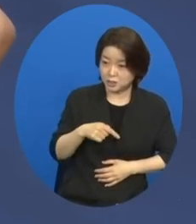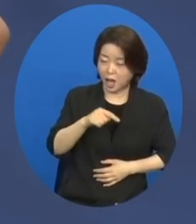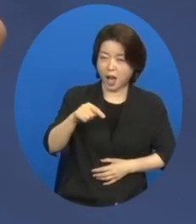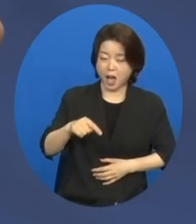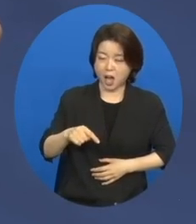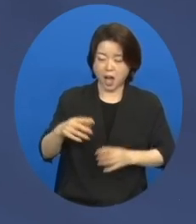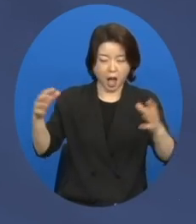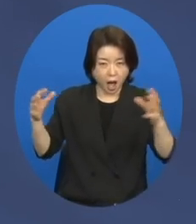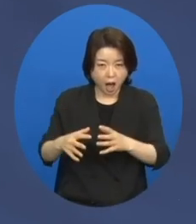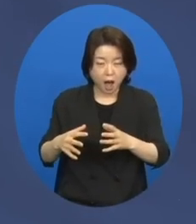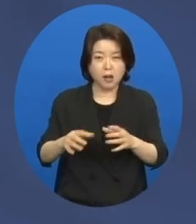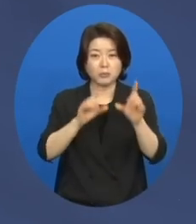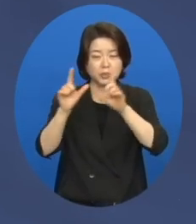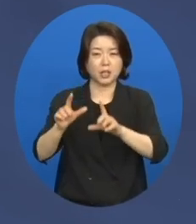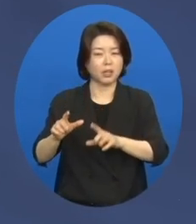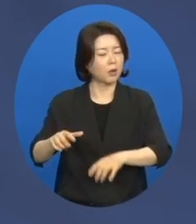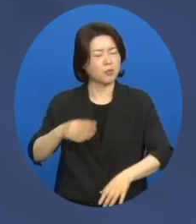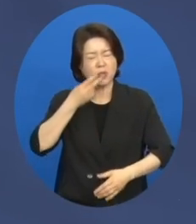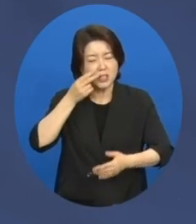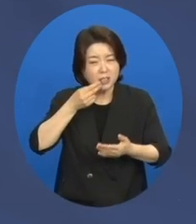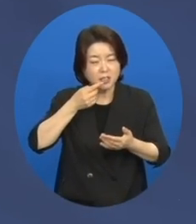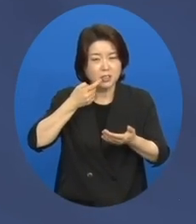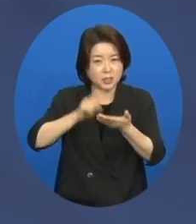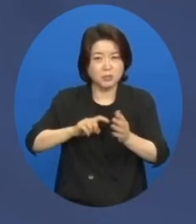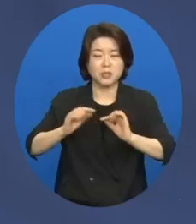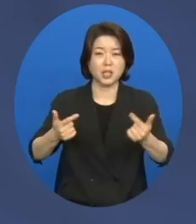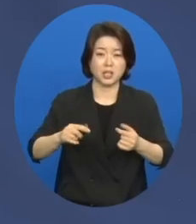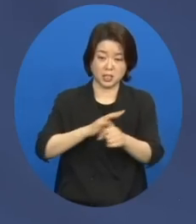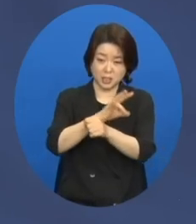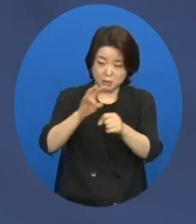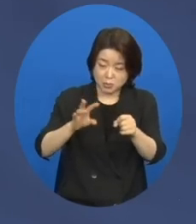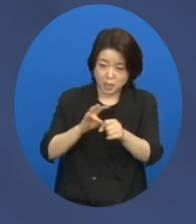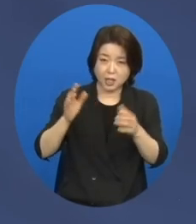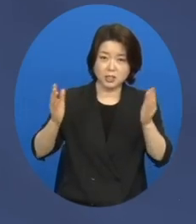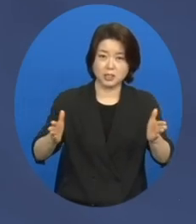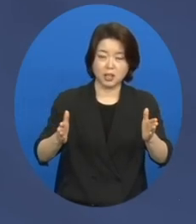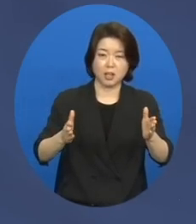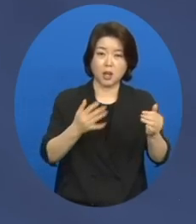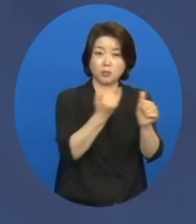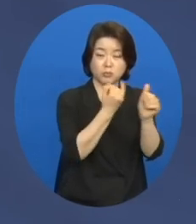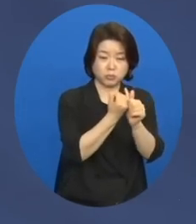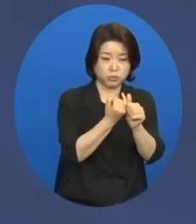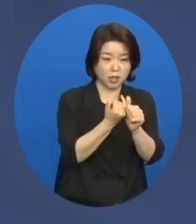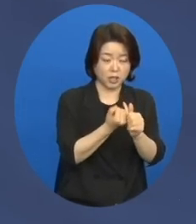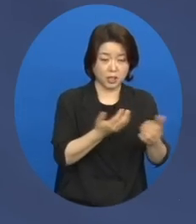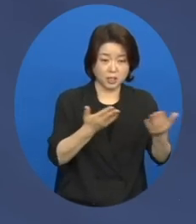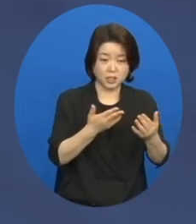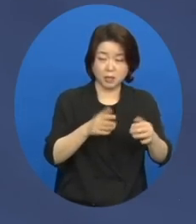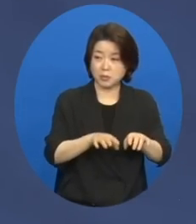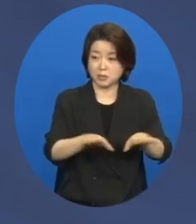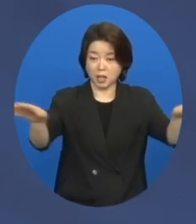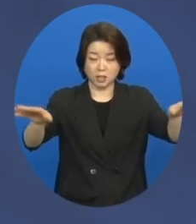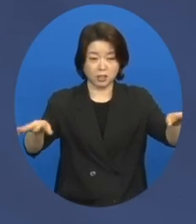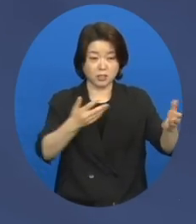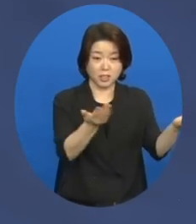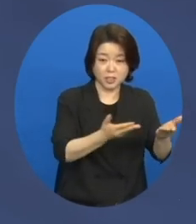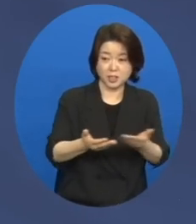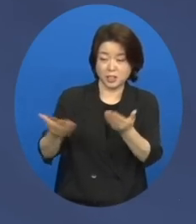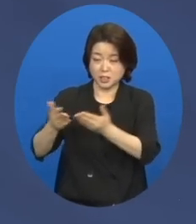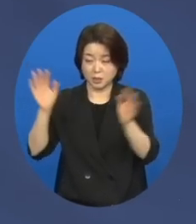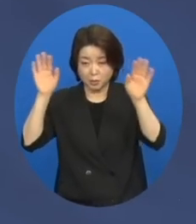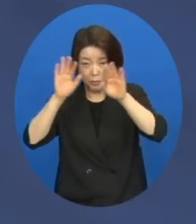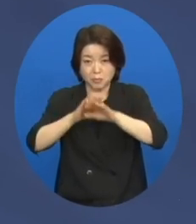공동체로 산다는 게 장난이 아니에요. 24시간을 부부만 해도 출퇴근하면 서로 딴 데 가가지고 밤에만 이렇게